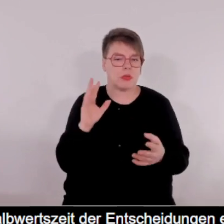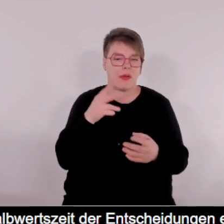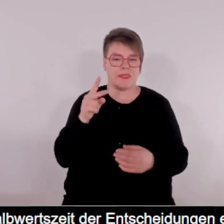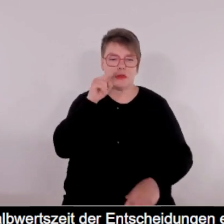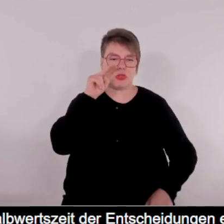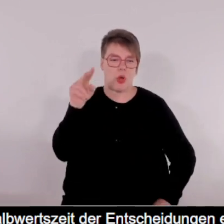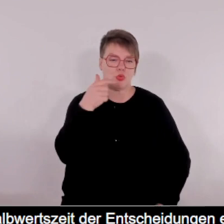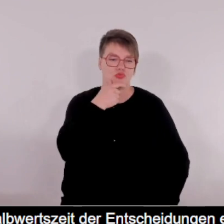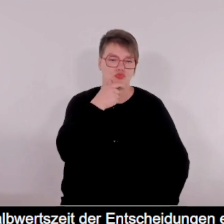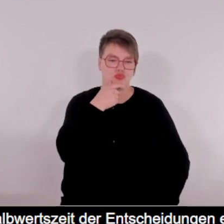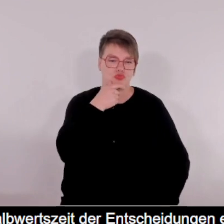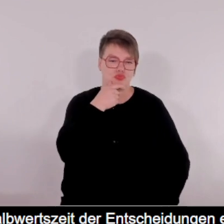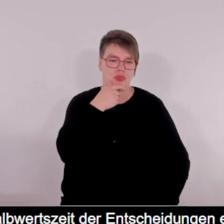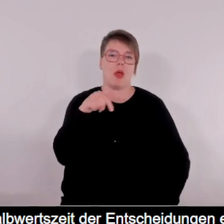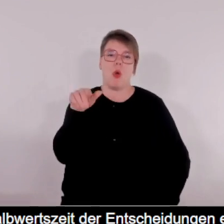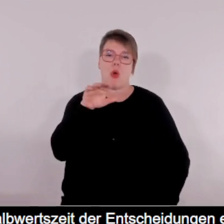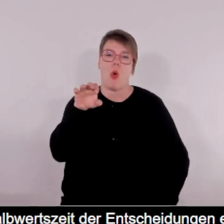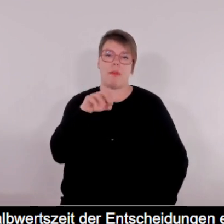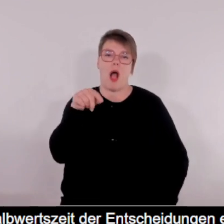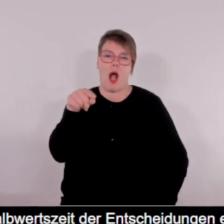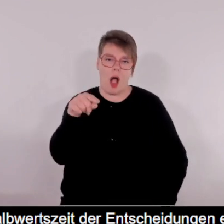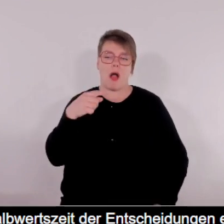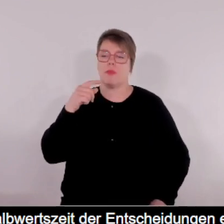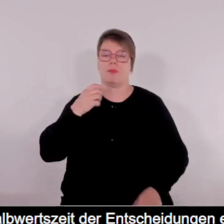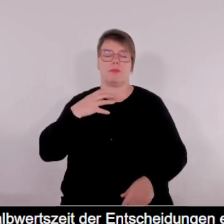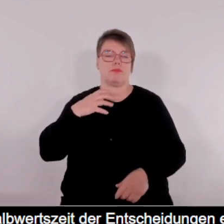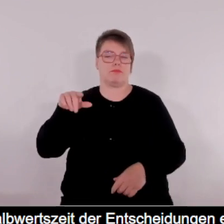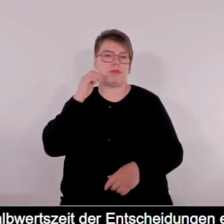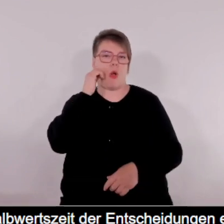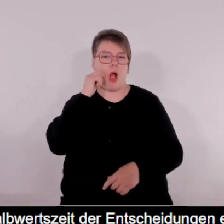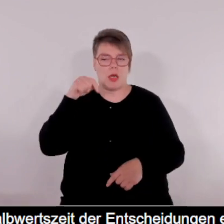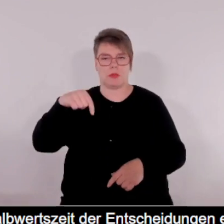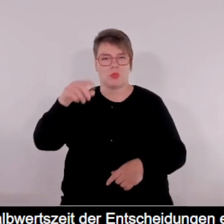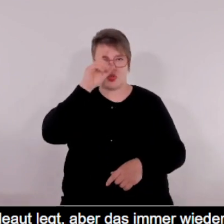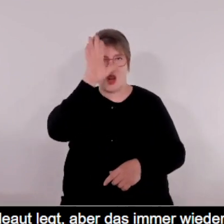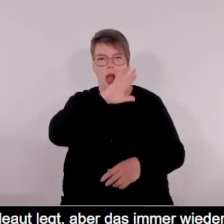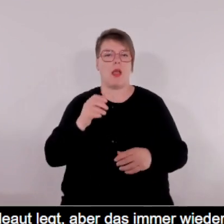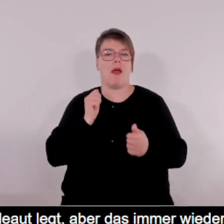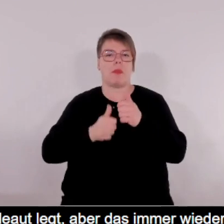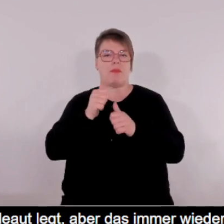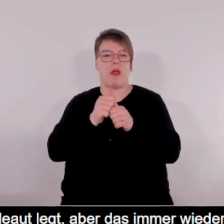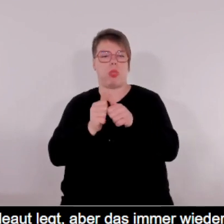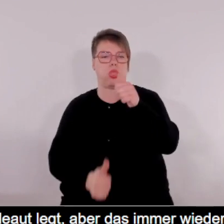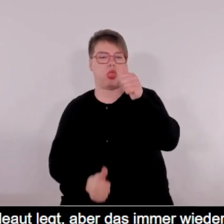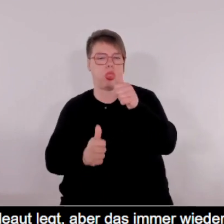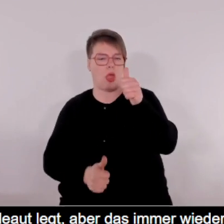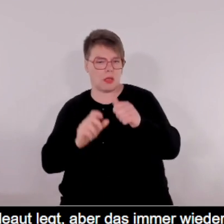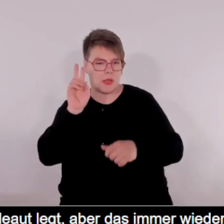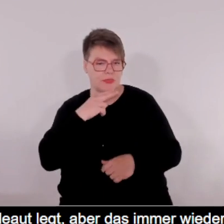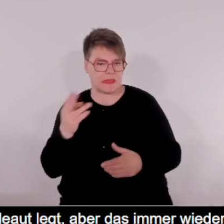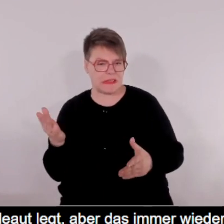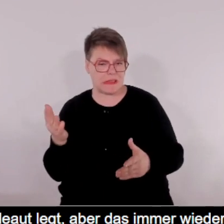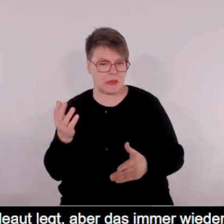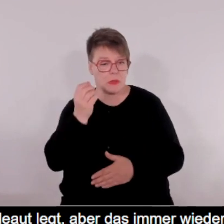das wollen wir auch allein klimapolitisch schon mal nicht, oder der LEH listet unsere Produkte aus. Und das darf auf keinen Fall